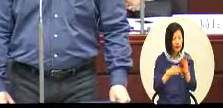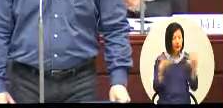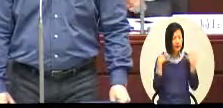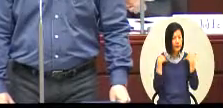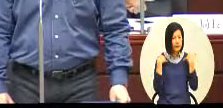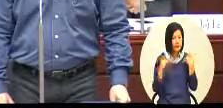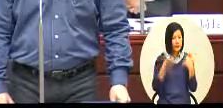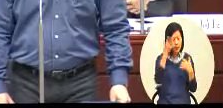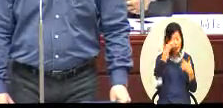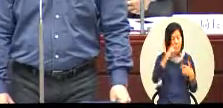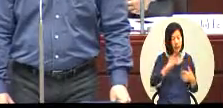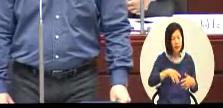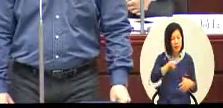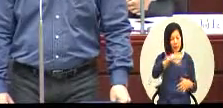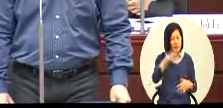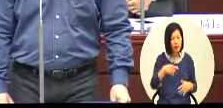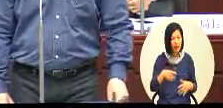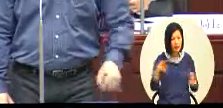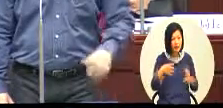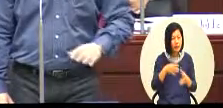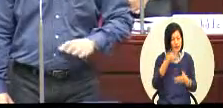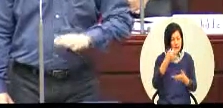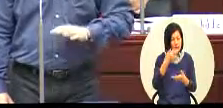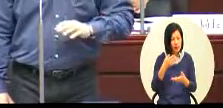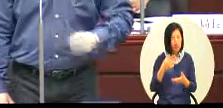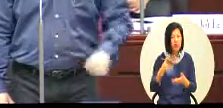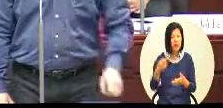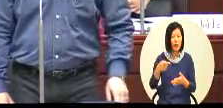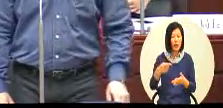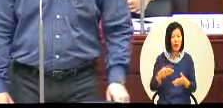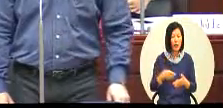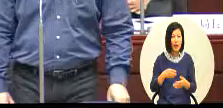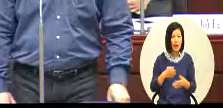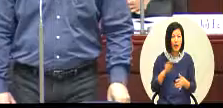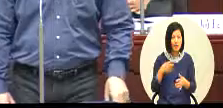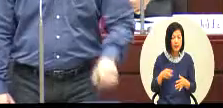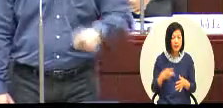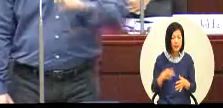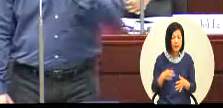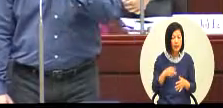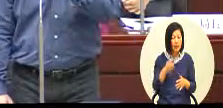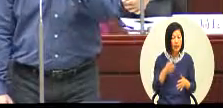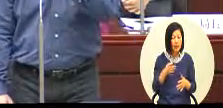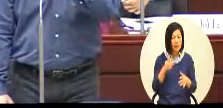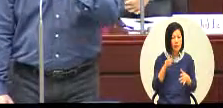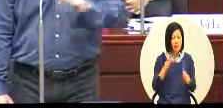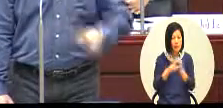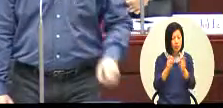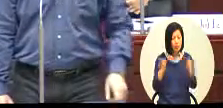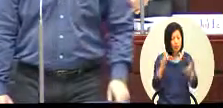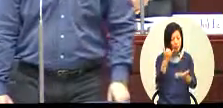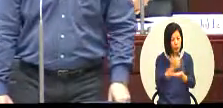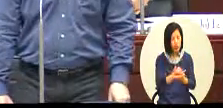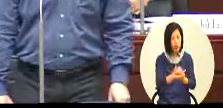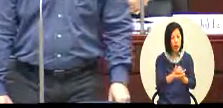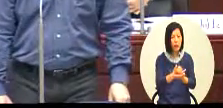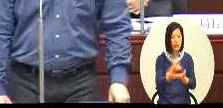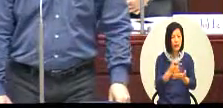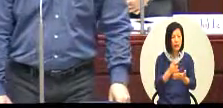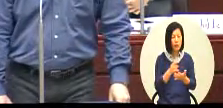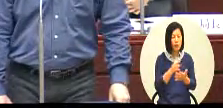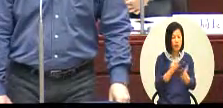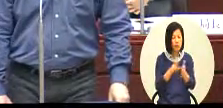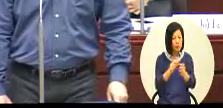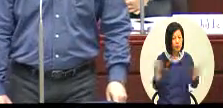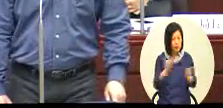辈他其实有共识共餐，还有各种层级，那当他需要到长期卧病在床的时候，我们也有比较长期照